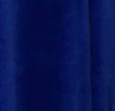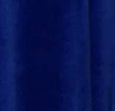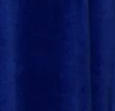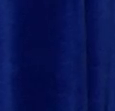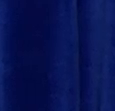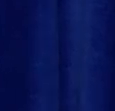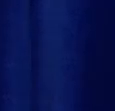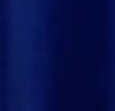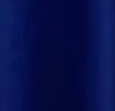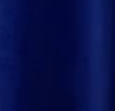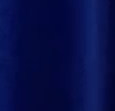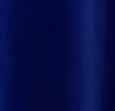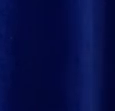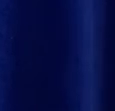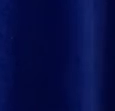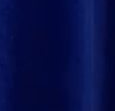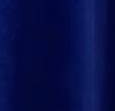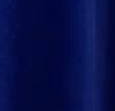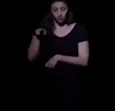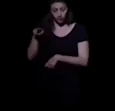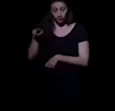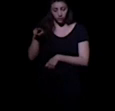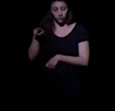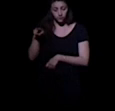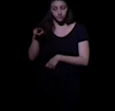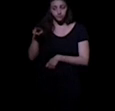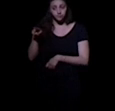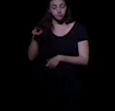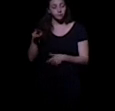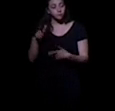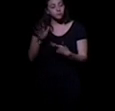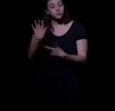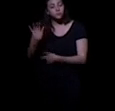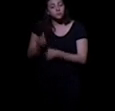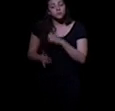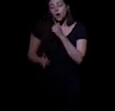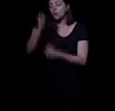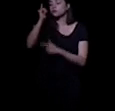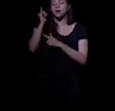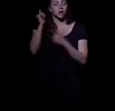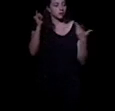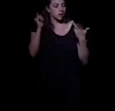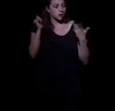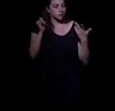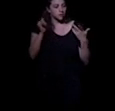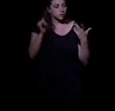ait vraiment l'accent. Hein, qui a dit « Oser, c'est perdre pied momentanément.